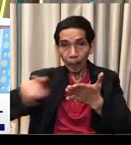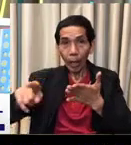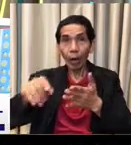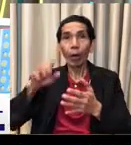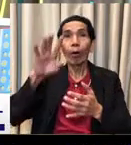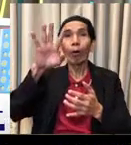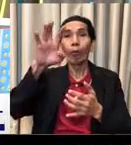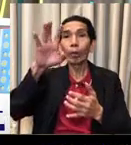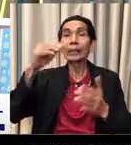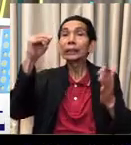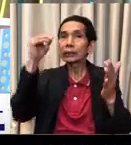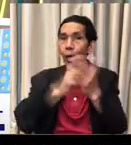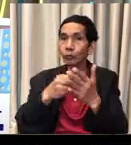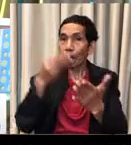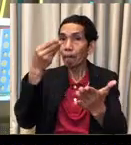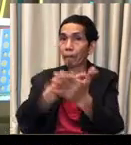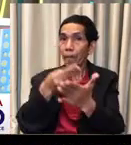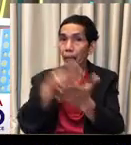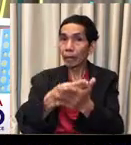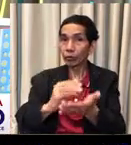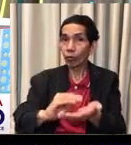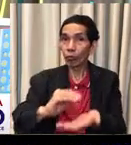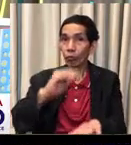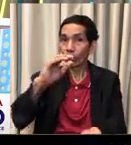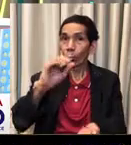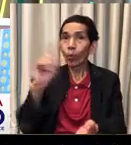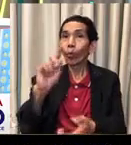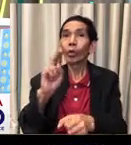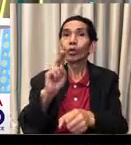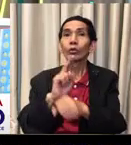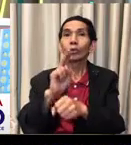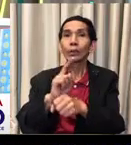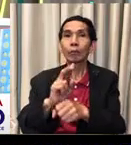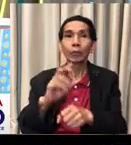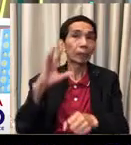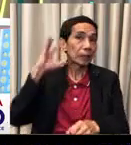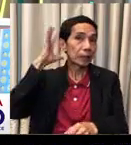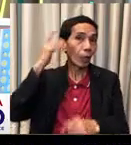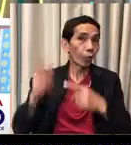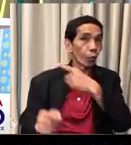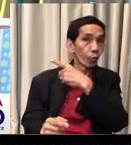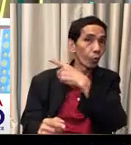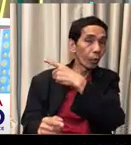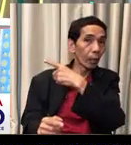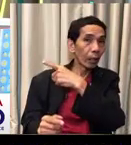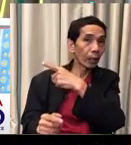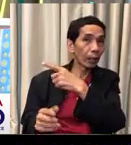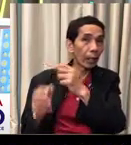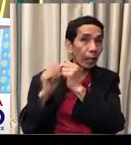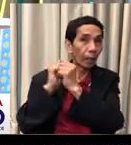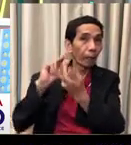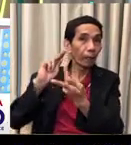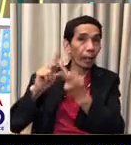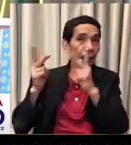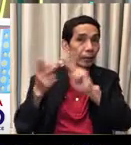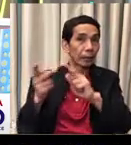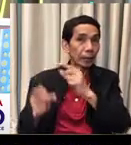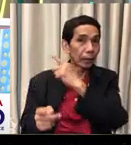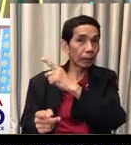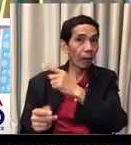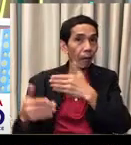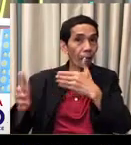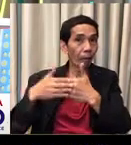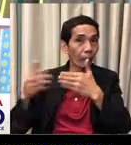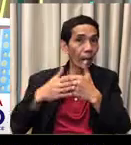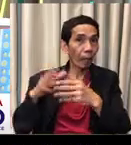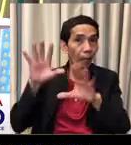ng 400,000 maigit. Ang ginawa ng itong mga tolongges na to, at mga kasapakat nito, na malapit